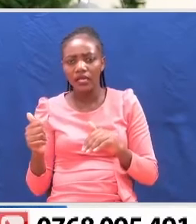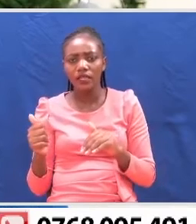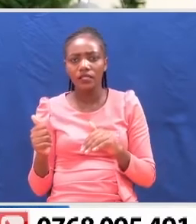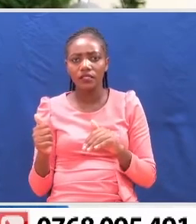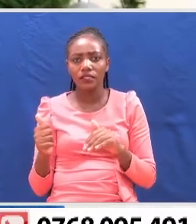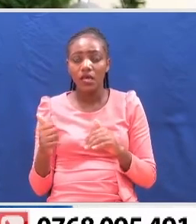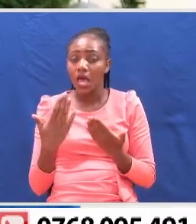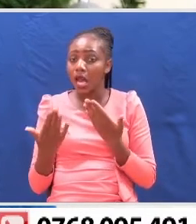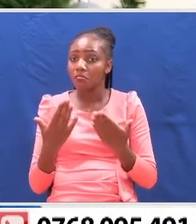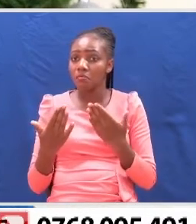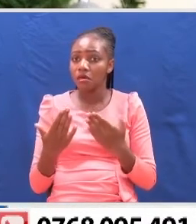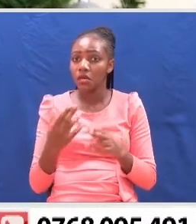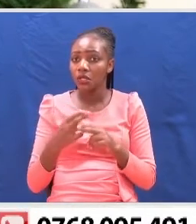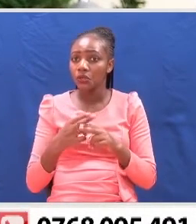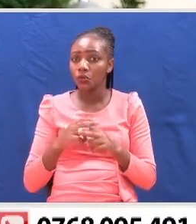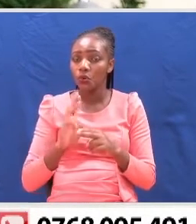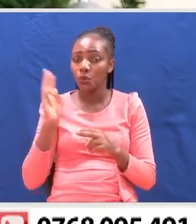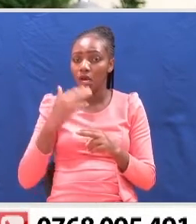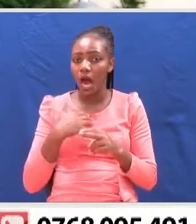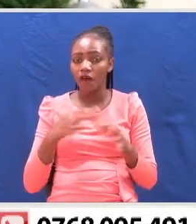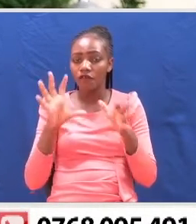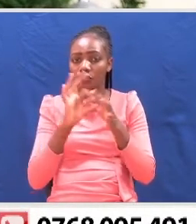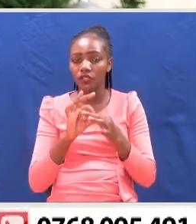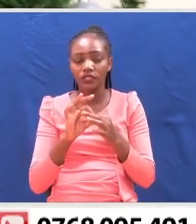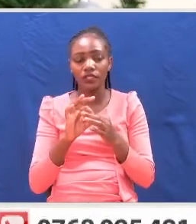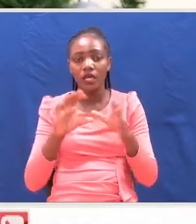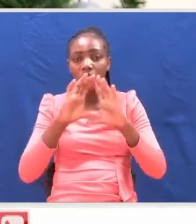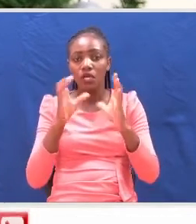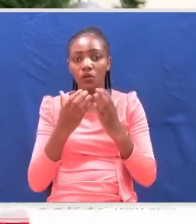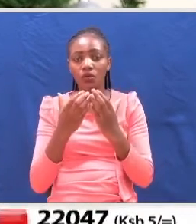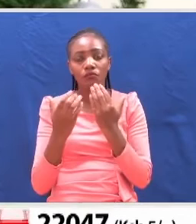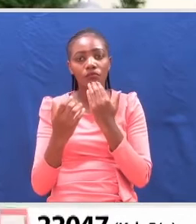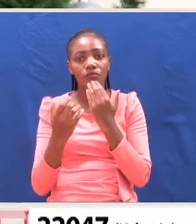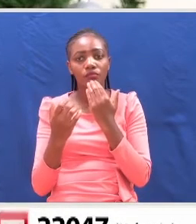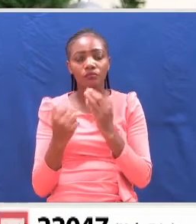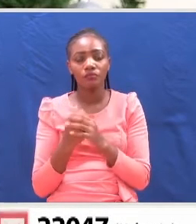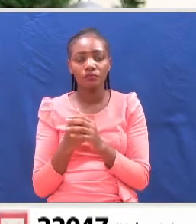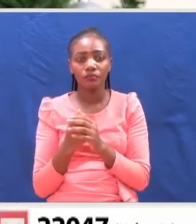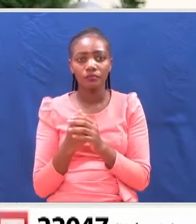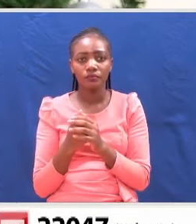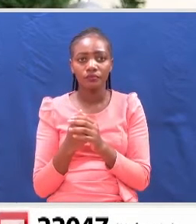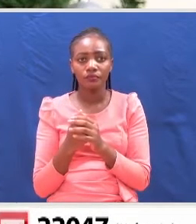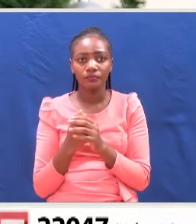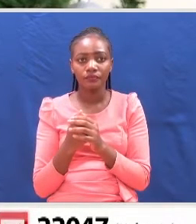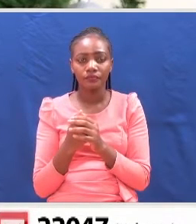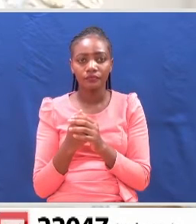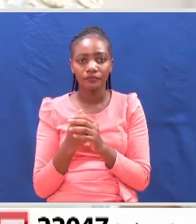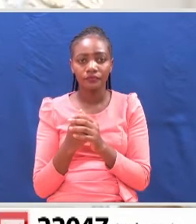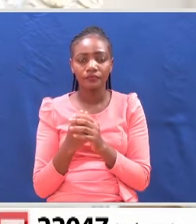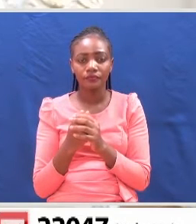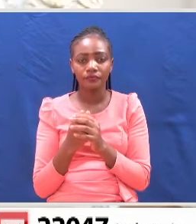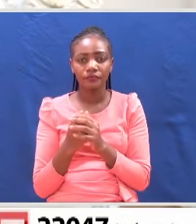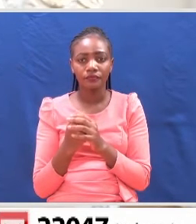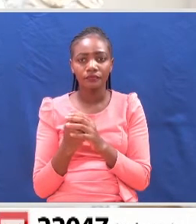muda ukija watakuja kuwa pamoja. Kuna wakati watawai, kuna wakati tutakuwa, kuna kiongozi atatokezea kama vile Mama Sinde